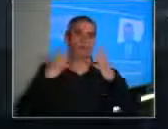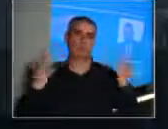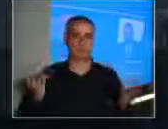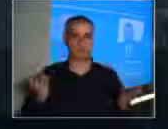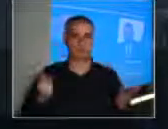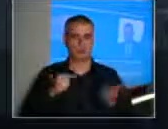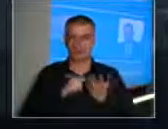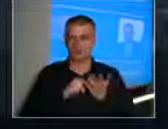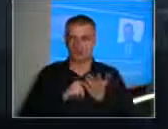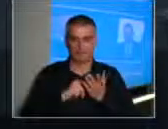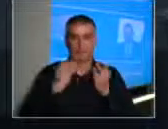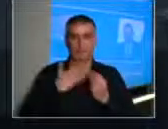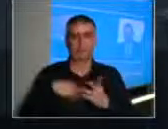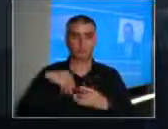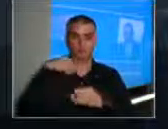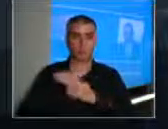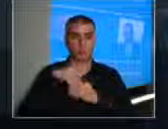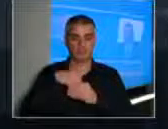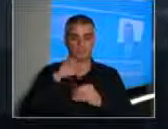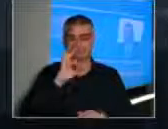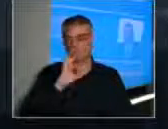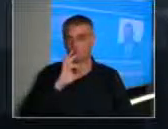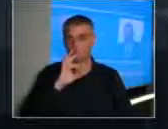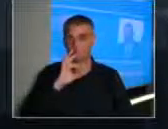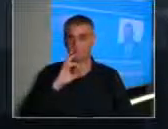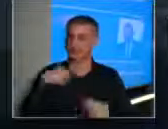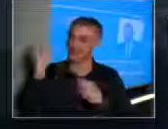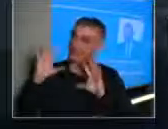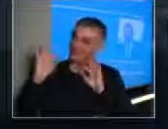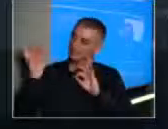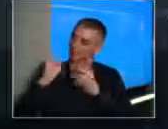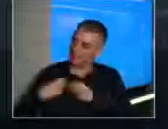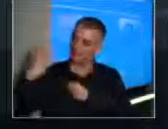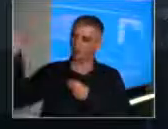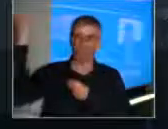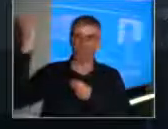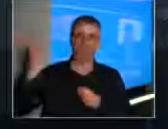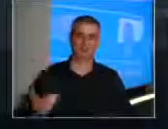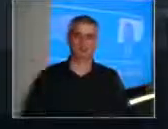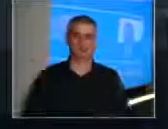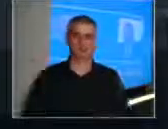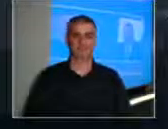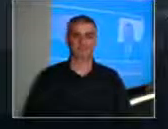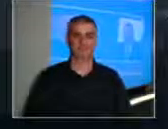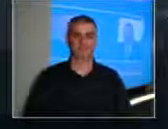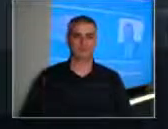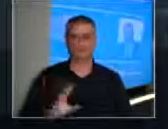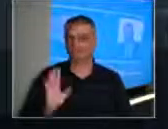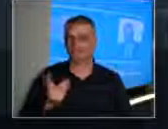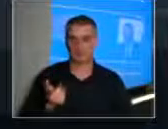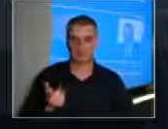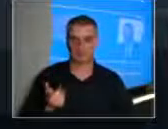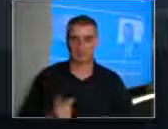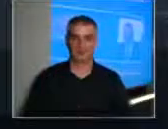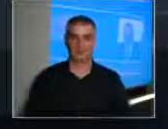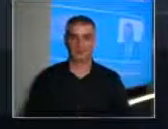כי המון המון שרוצים להצביע... פרגנו לו מעשר. לא, משהו קצת. משהו רק שלא יש לנו את